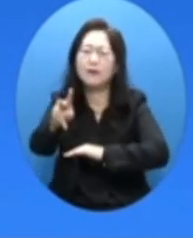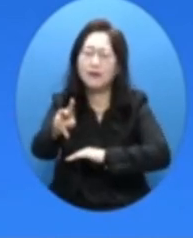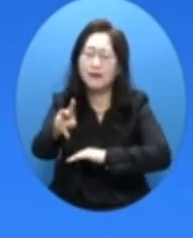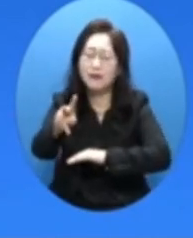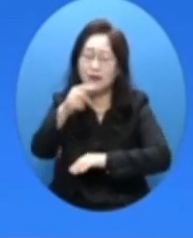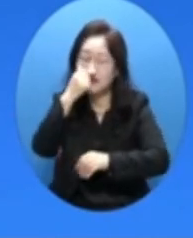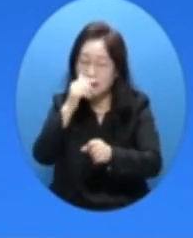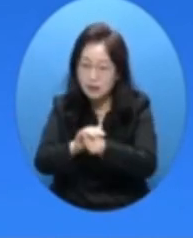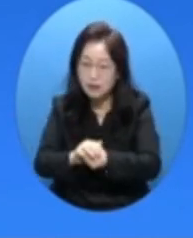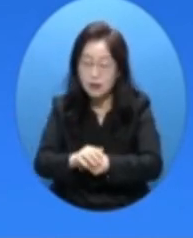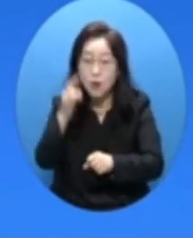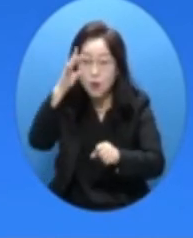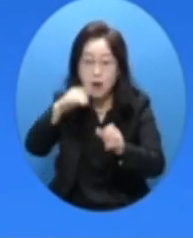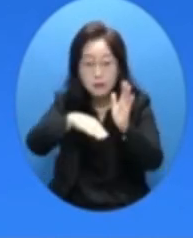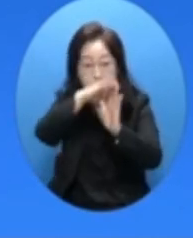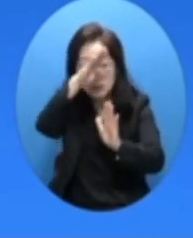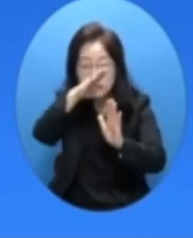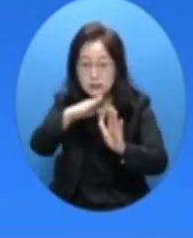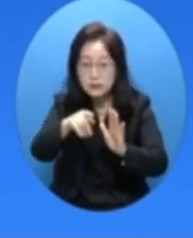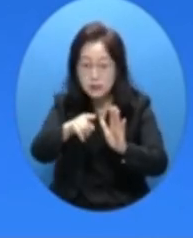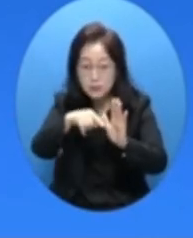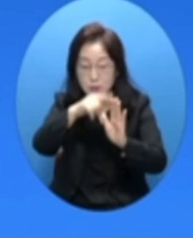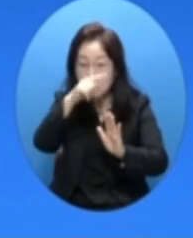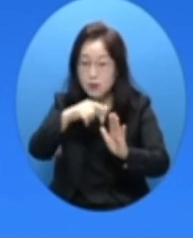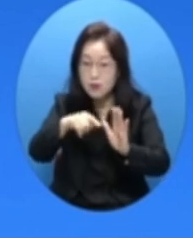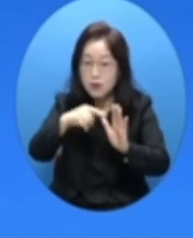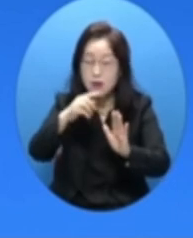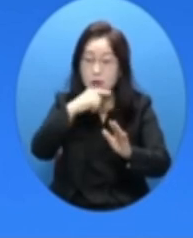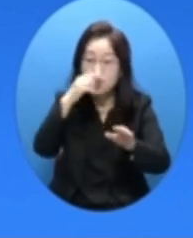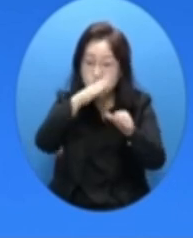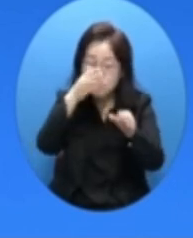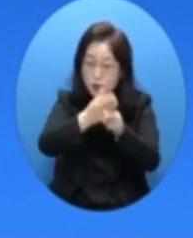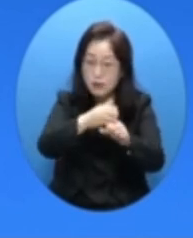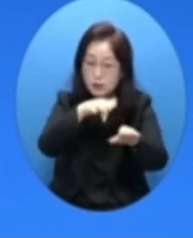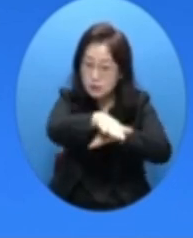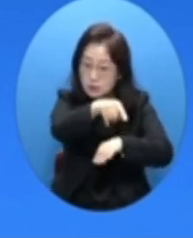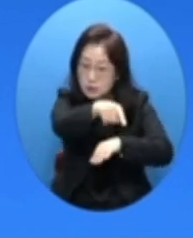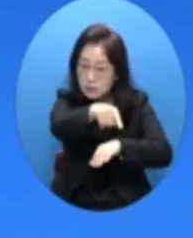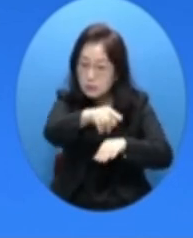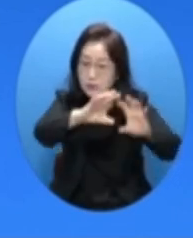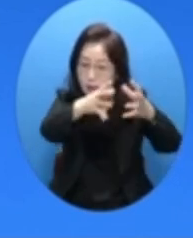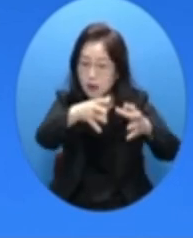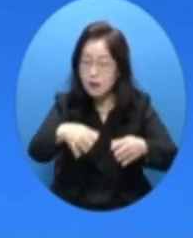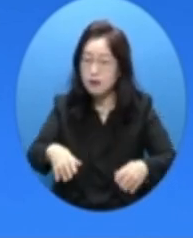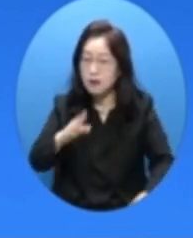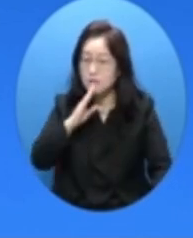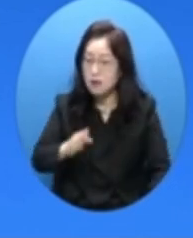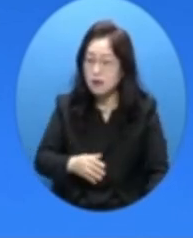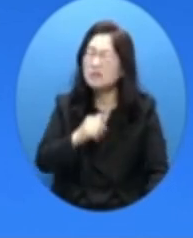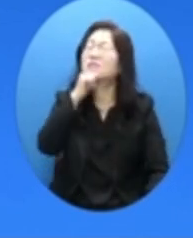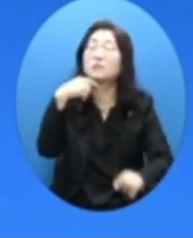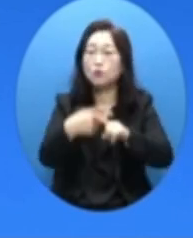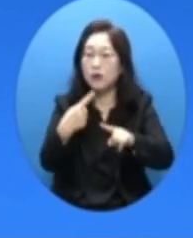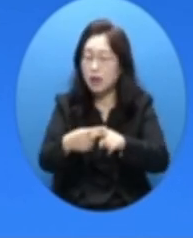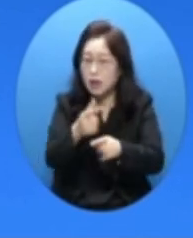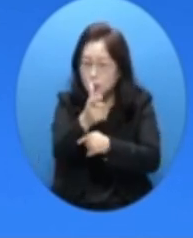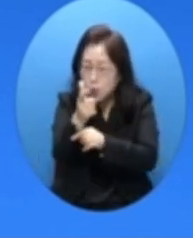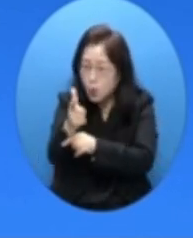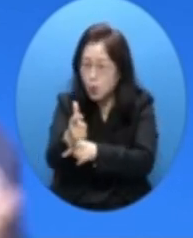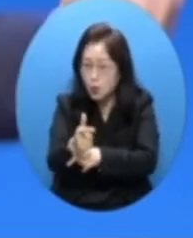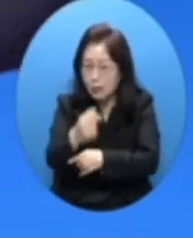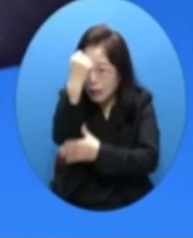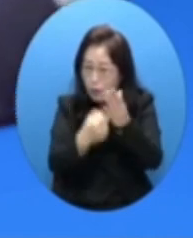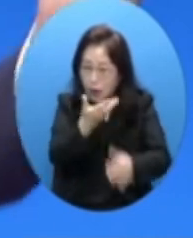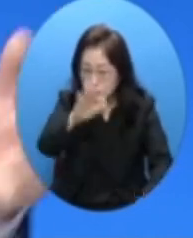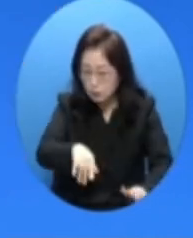무기도 없고 먹을 식량도 없어서 정말 거지꼴을 하고 총 환자라도 저들에게 쳐들어왔는데 와보니